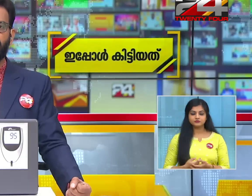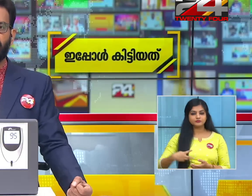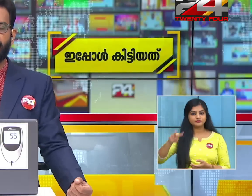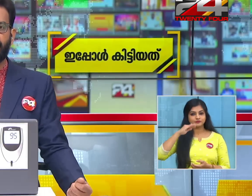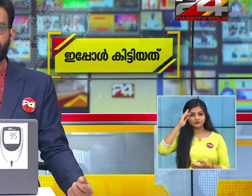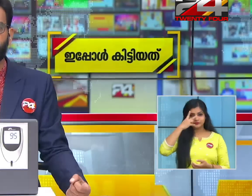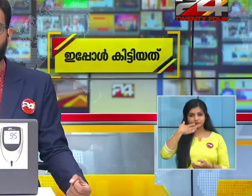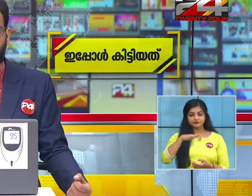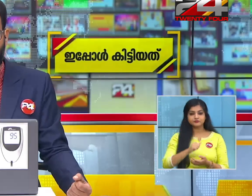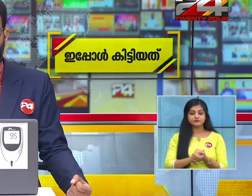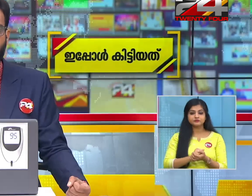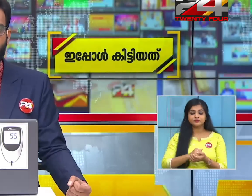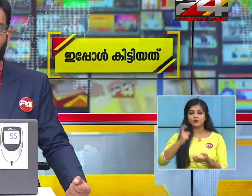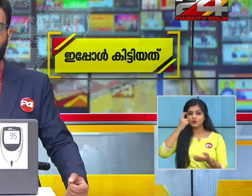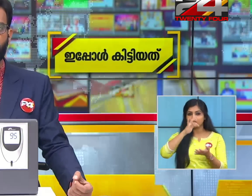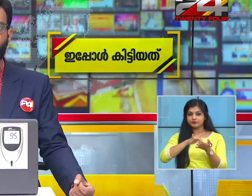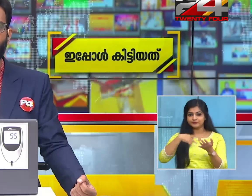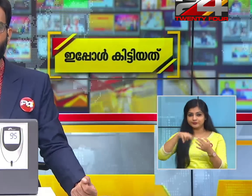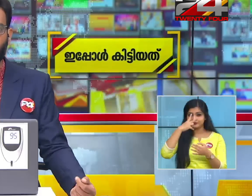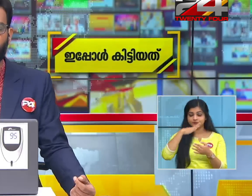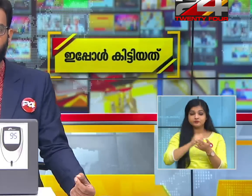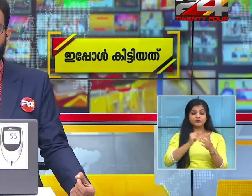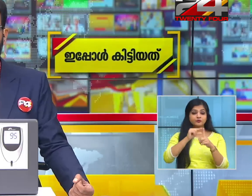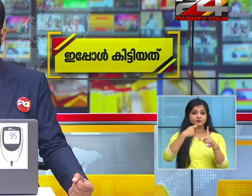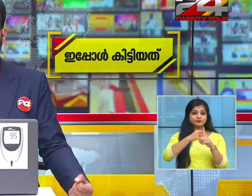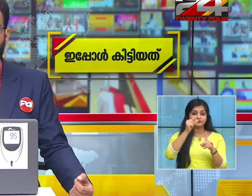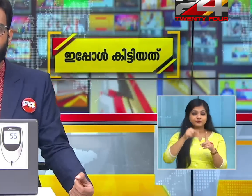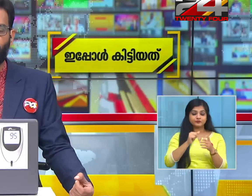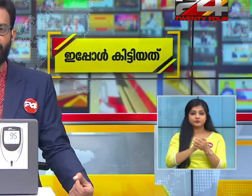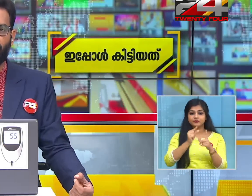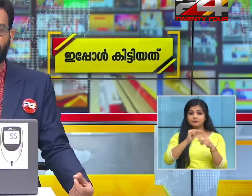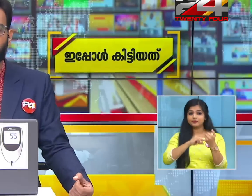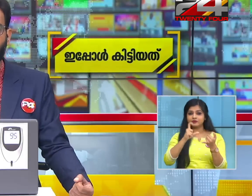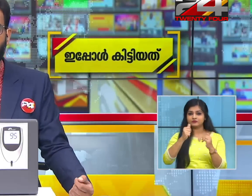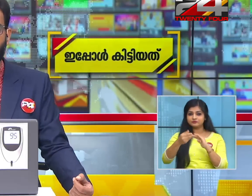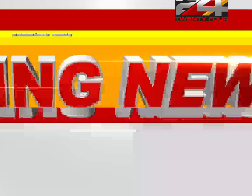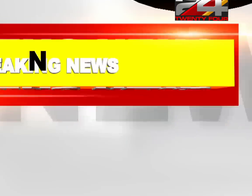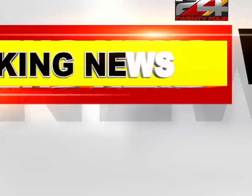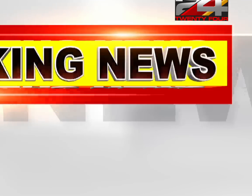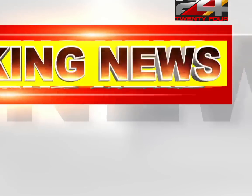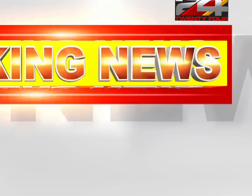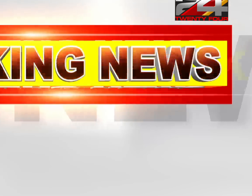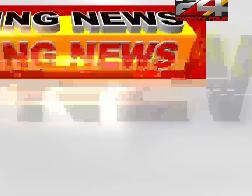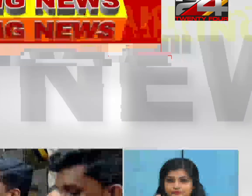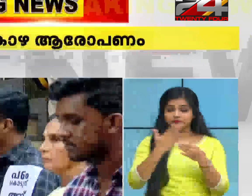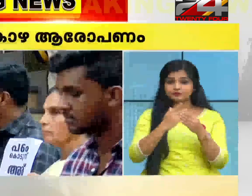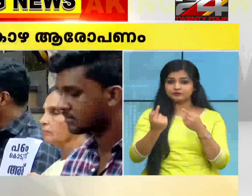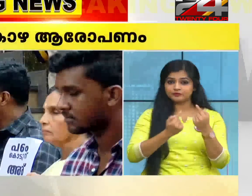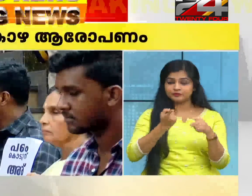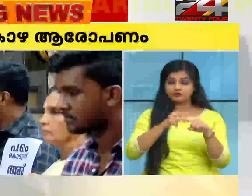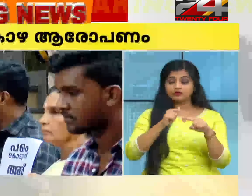കിട്ടിയതിലേക്ക് തിരികെ നമ്മൾ വീണ്ടും കോഴിക്കോട്ടേക്കാണ്. അവിടെ പ്രമോദ് കോട്ടൂളി PSC കോഴ ആരോപണവുമായി ബന്ധപ്പെട്ട് പരാതി ഉന്നയിച്ച കുടുംബത്തിന്റെ വീടിന്